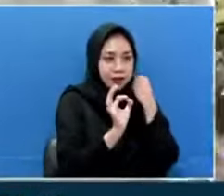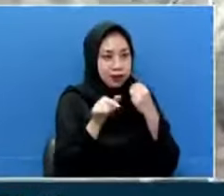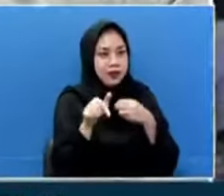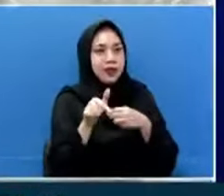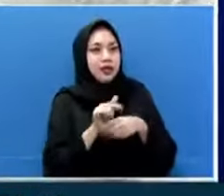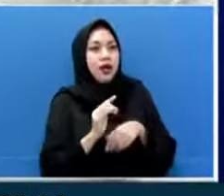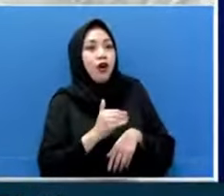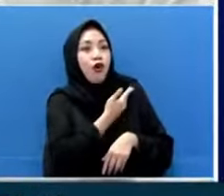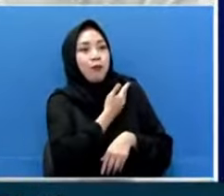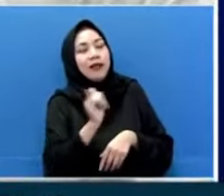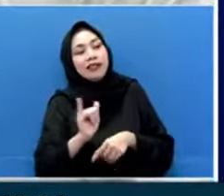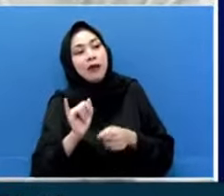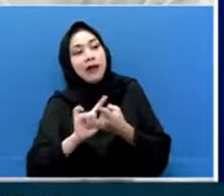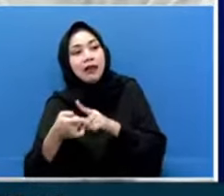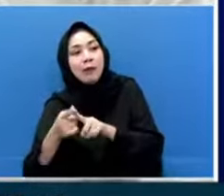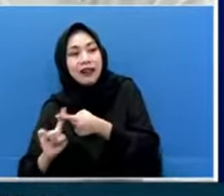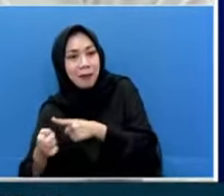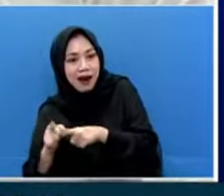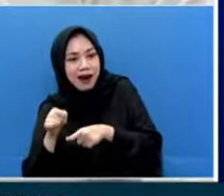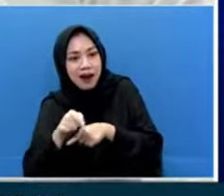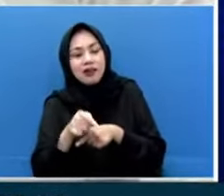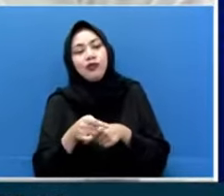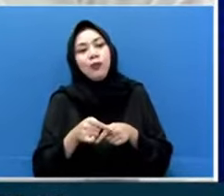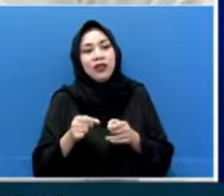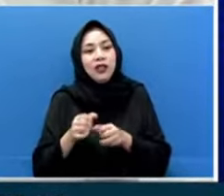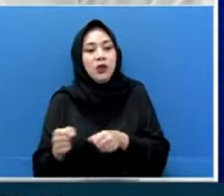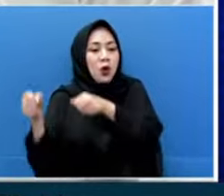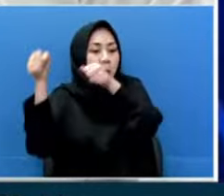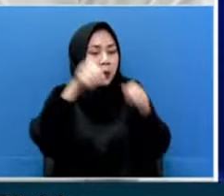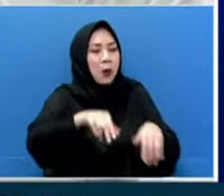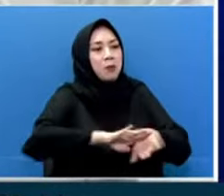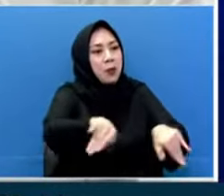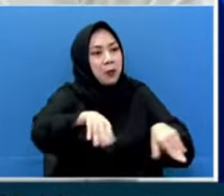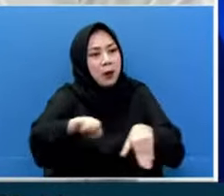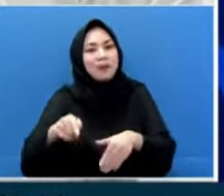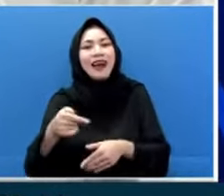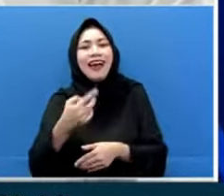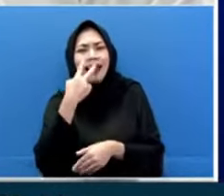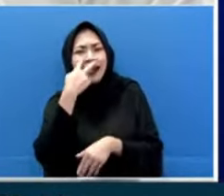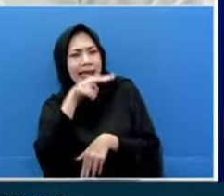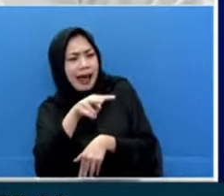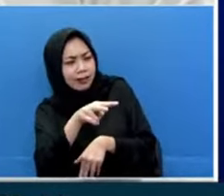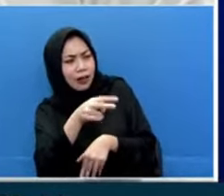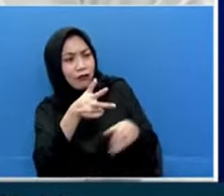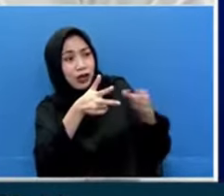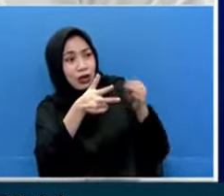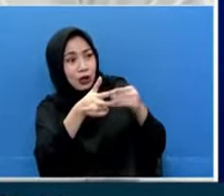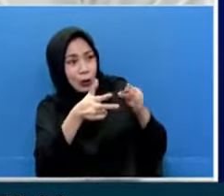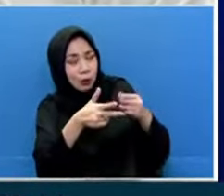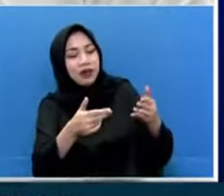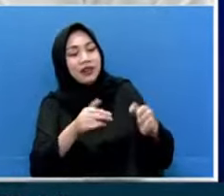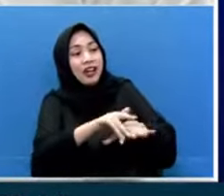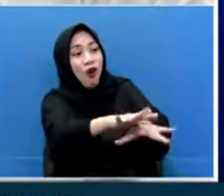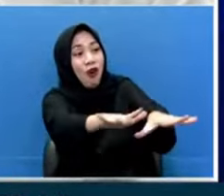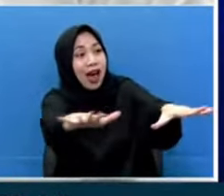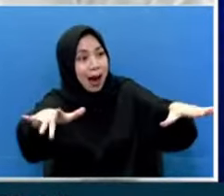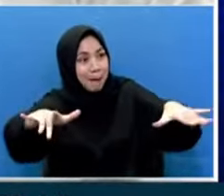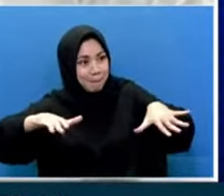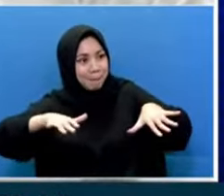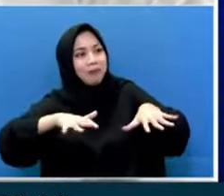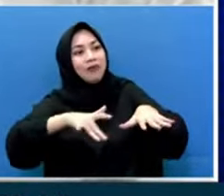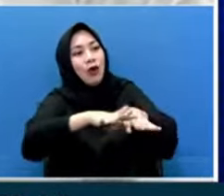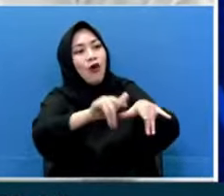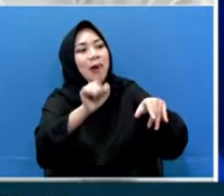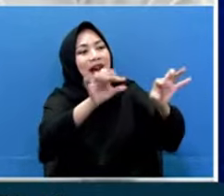oleh korban dan teman-teman Ya tapi kan ini ada ee kalauilihat dari lokasi kejadiannya kan ada kabel yang terjuntai artinya sekolah juga akan diperiksa